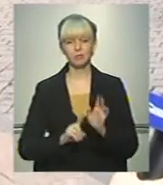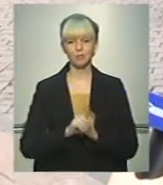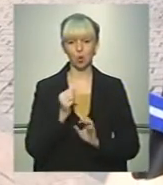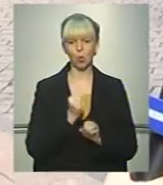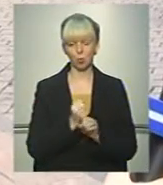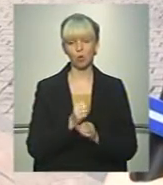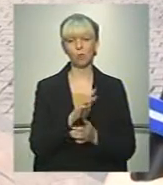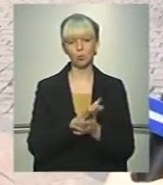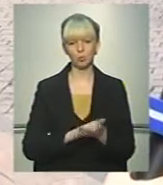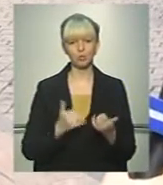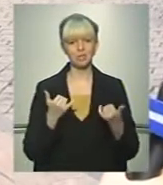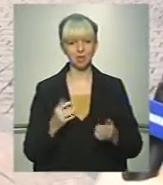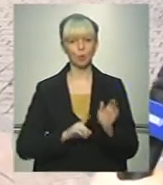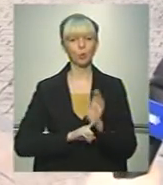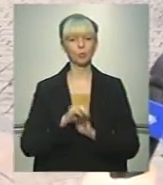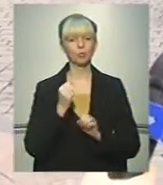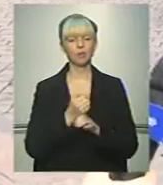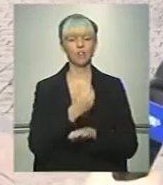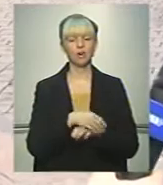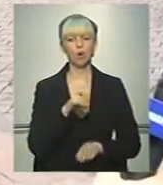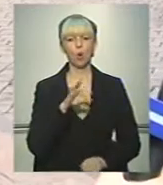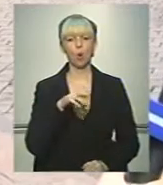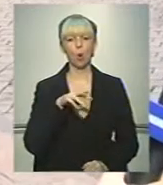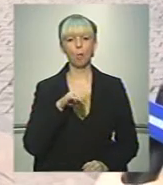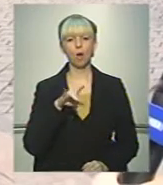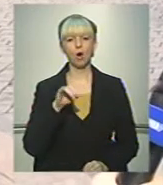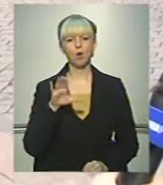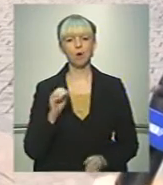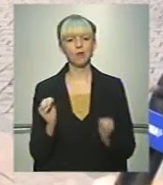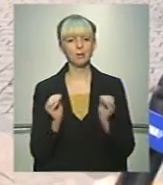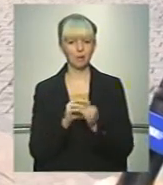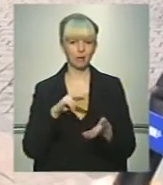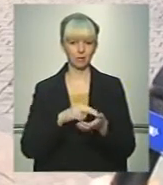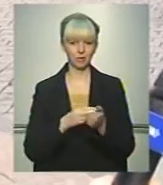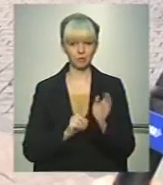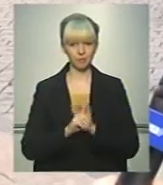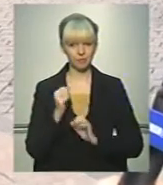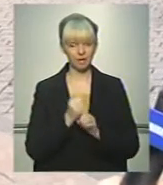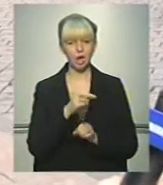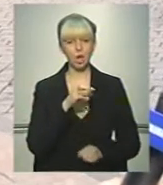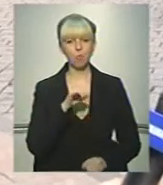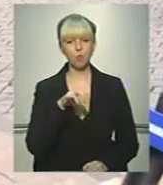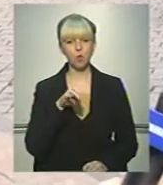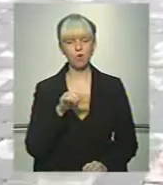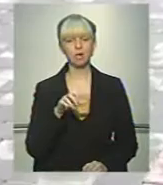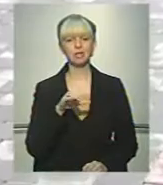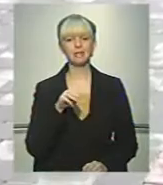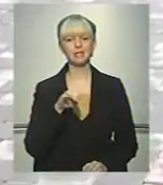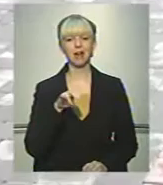роботи і продовжується. Ще зараз розпочинаємо роботу на вулиці Комарова, 10, і плануємо розпочати роботи на бульварі Героїв Сталінграду,